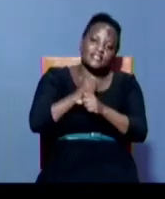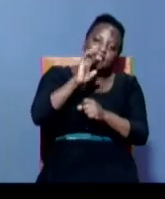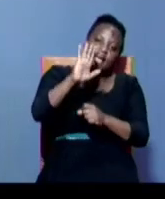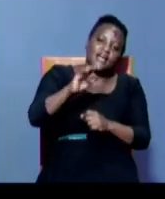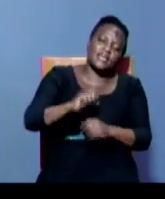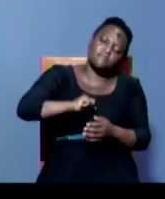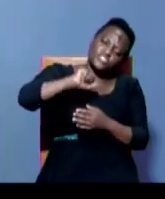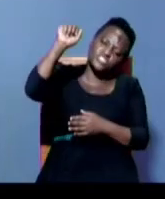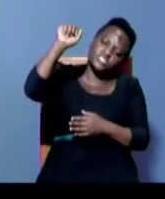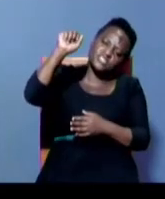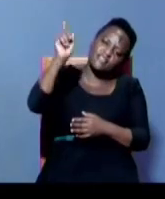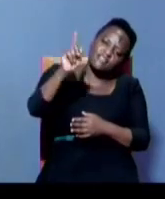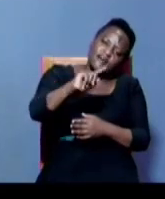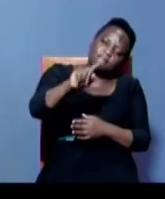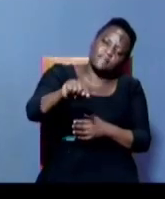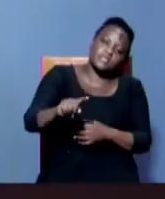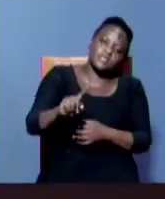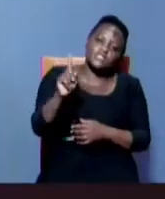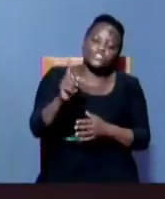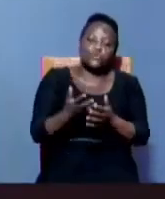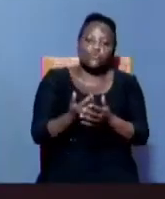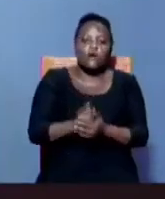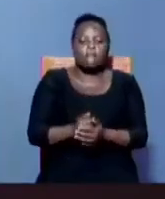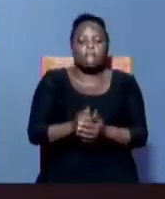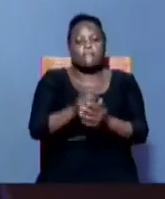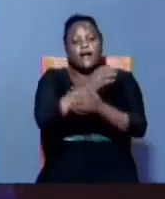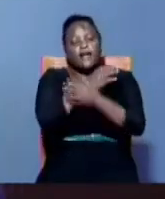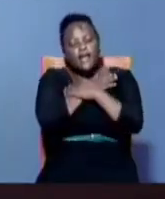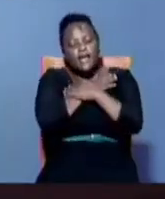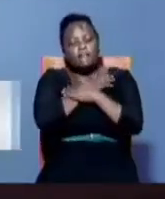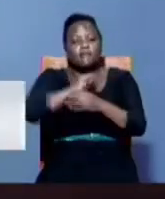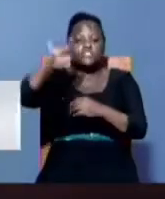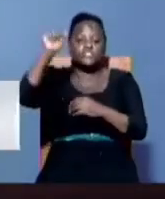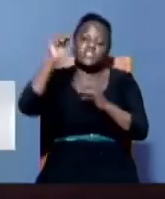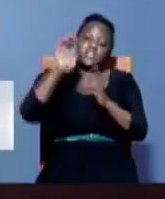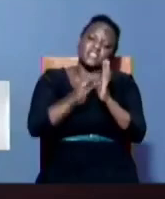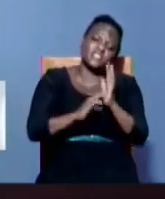imeshinda dhambi. Sio kwamba neema imeshinda sheria.